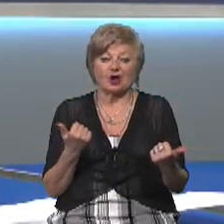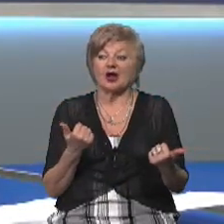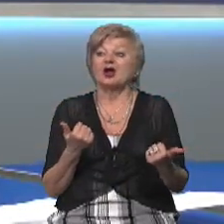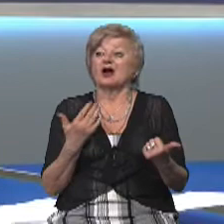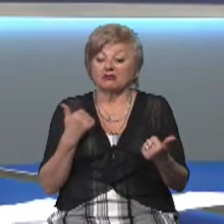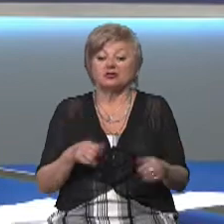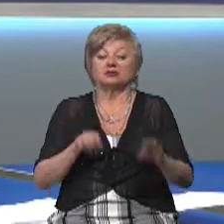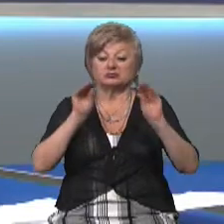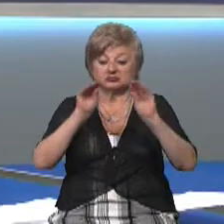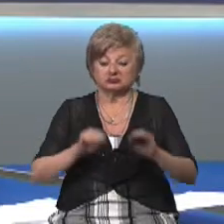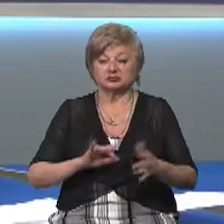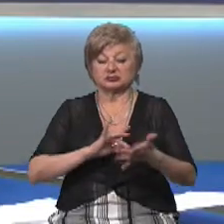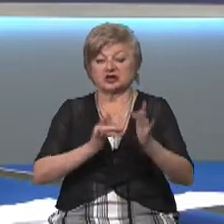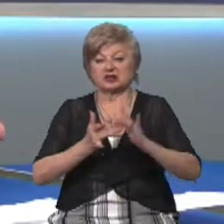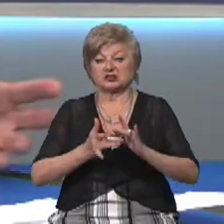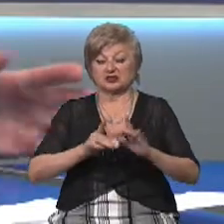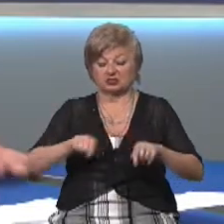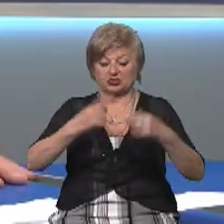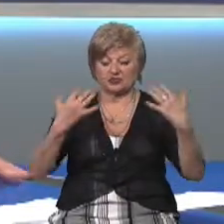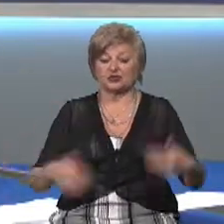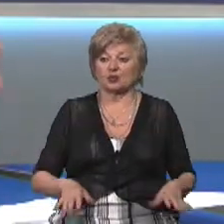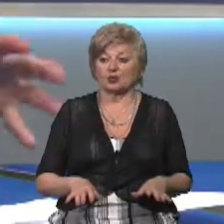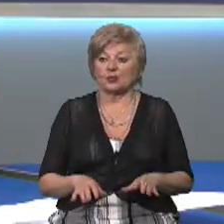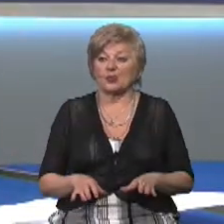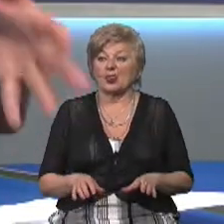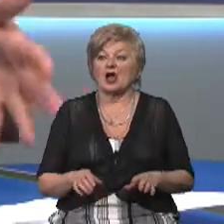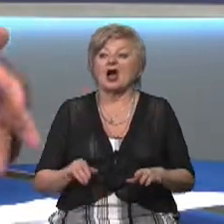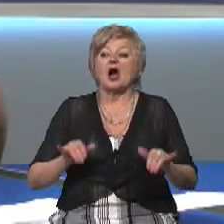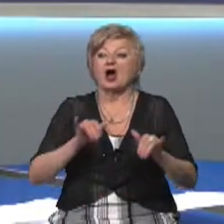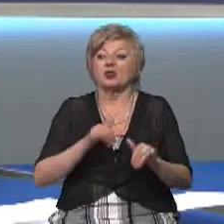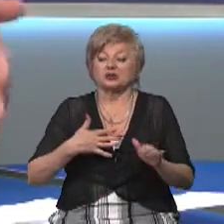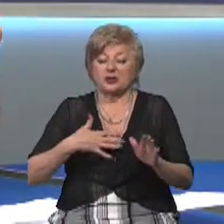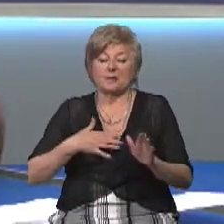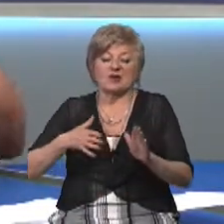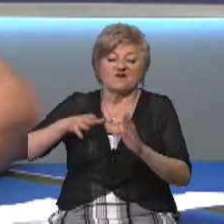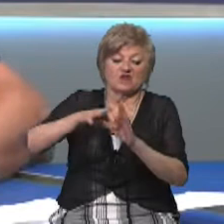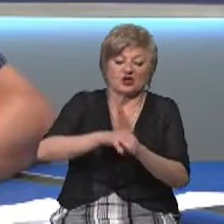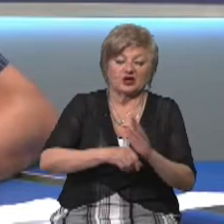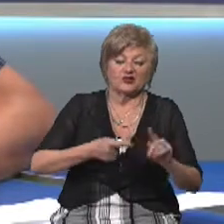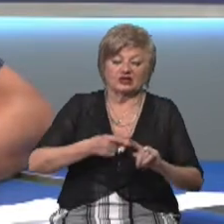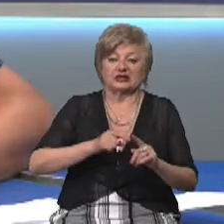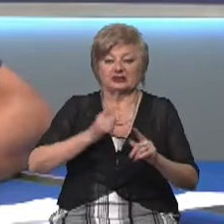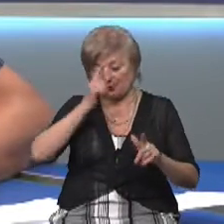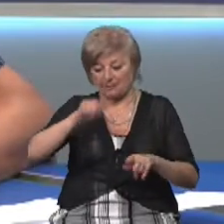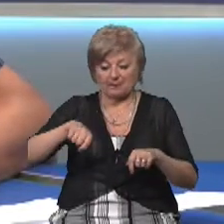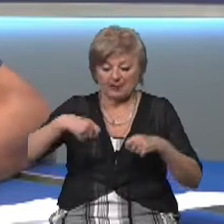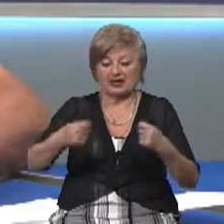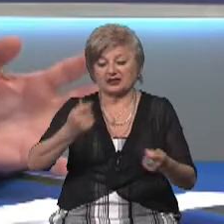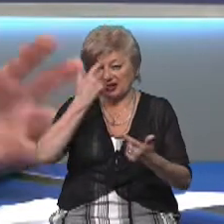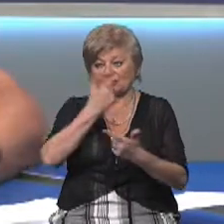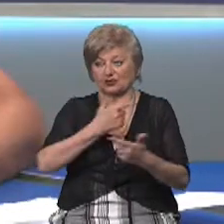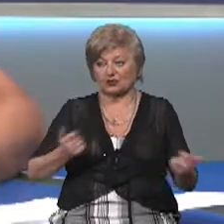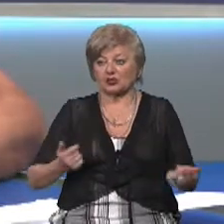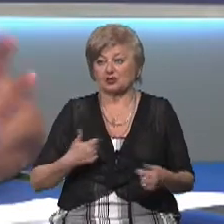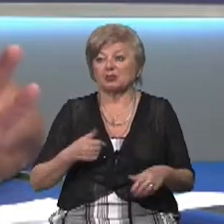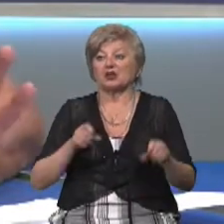можете, ви викладаєте на своєму сайті, передаєте да, державній інспекції? Да, такої системи, куди б ми могли б от, там, онлайн передати інформацію, нет. Поэтому